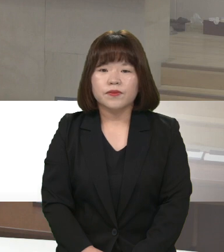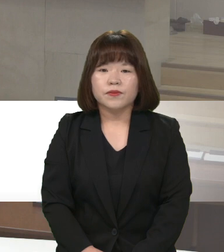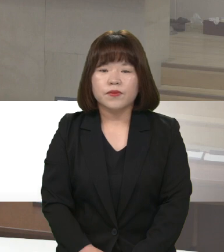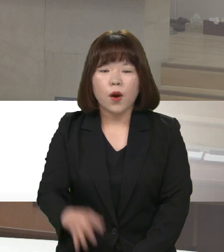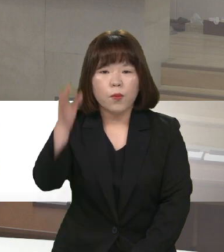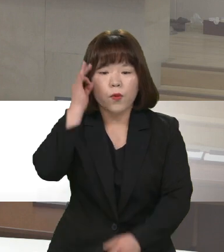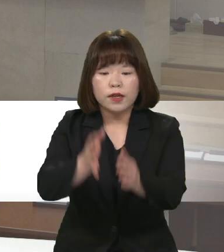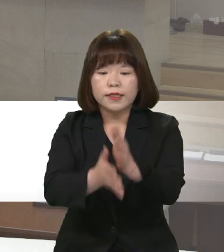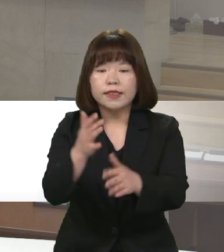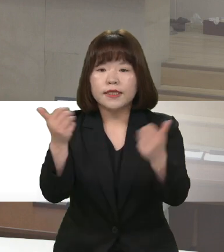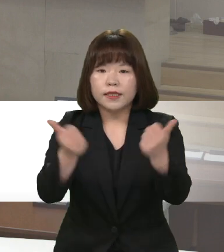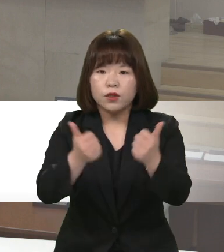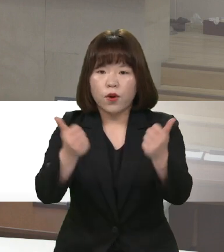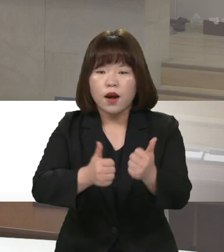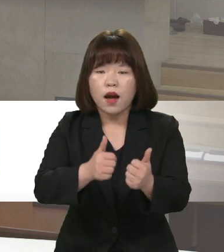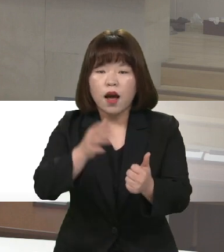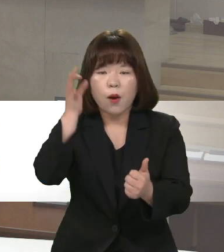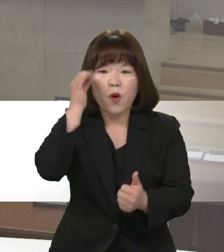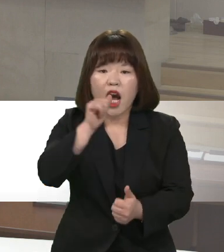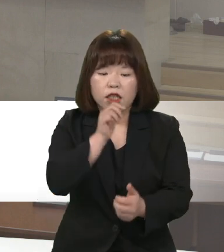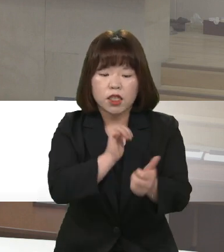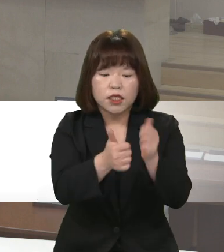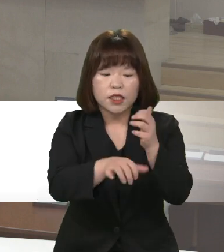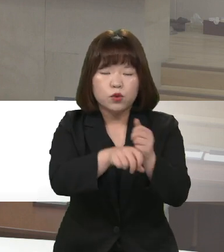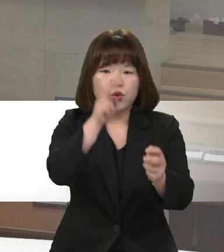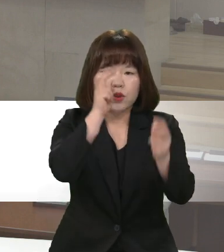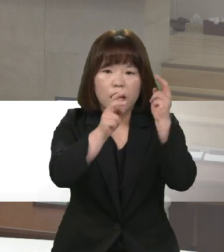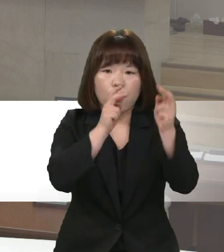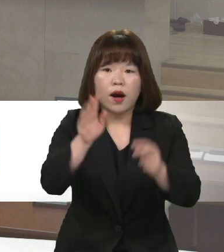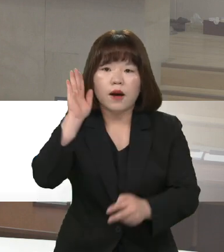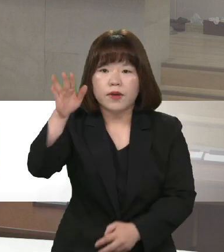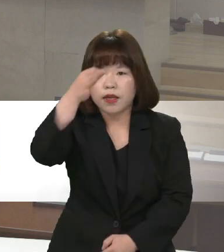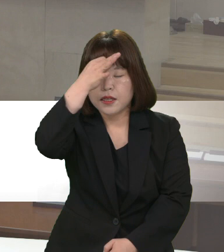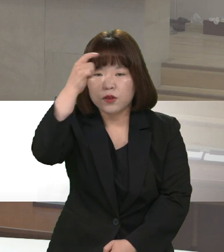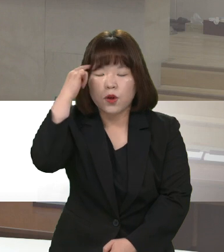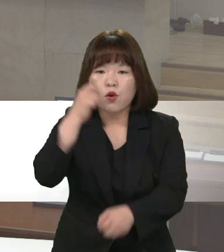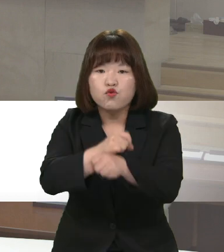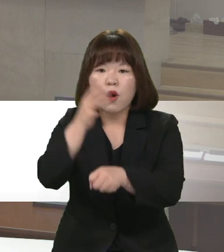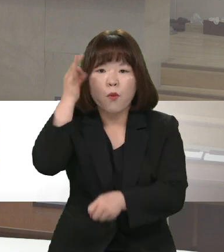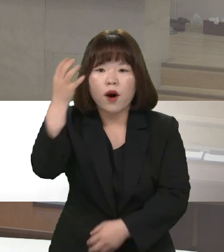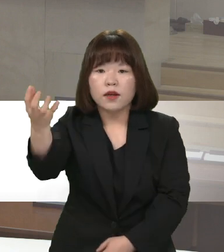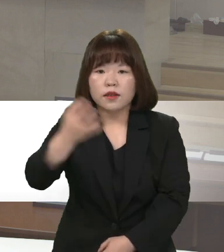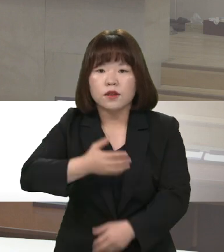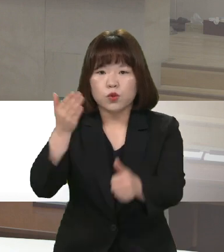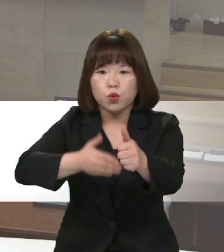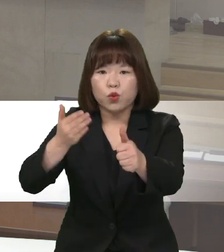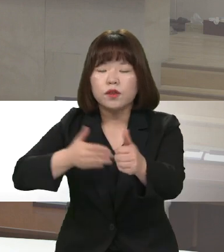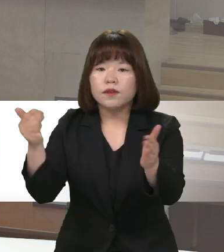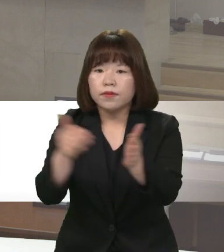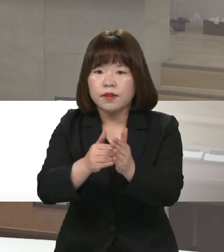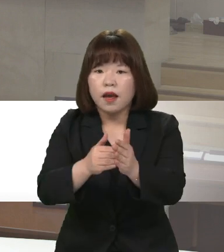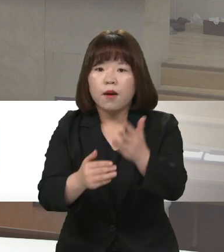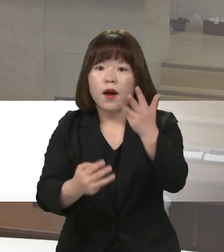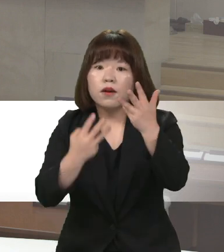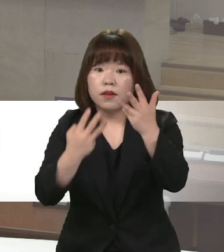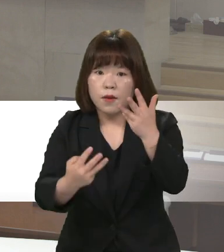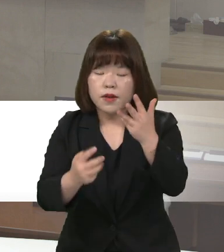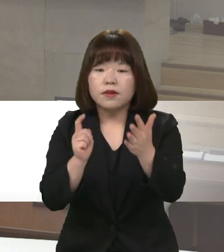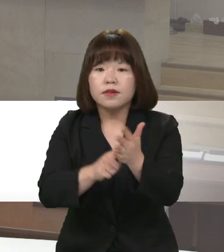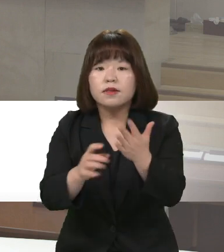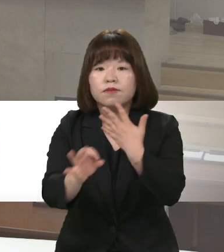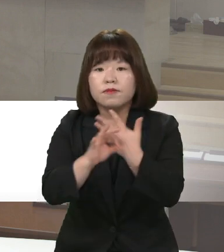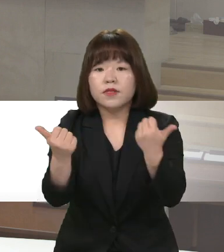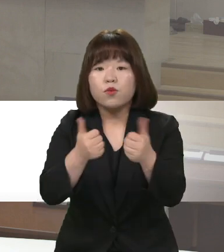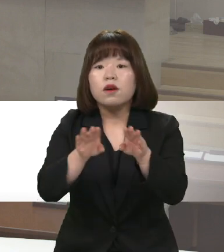펀 시의회가 포스코 지주사 와 미래기술 연구원의 포항 이전을 촉구하고 나섰습니다 지난 3일 시의회는 긴급